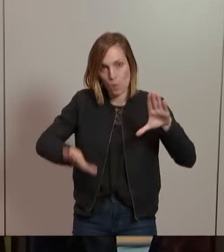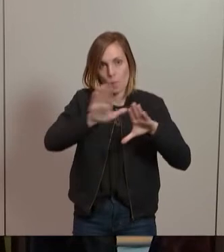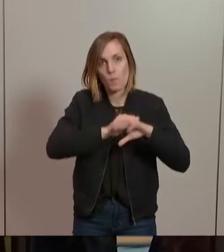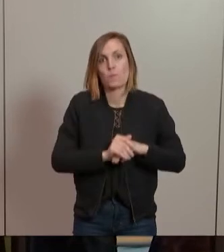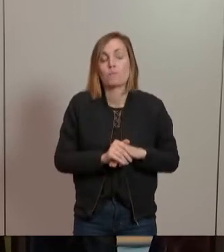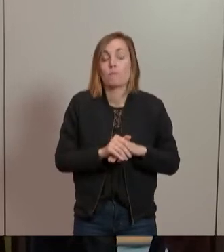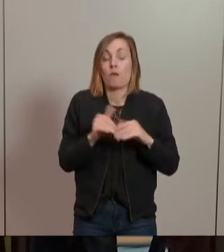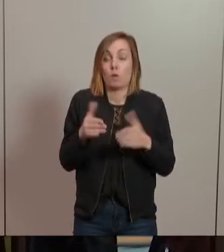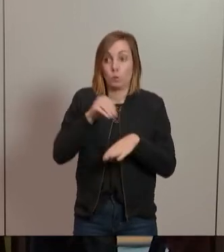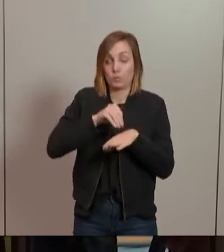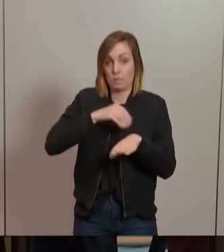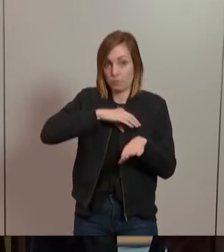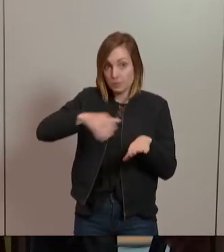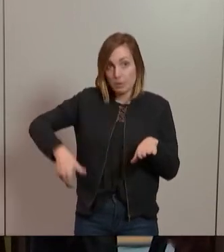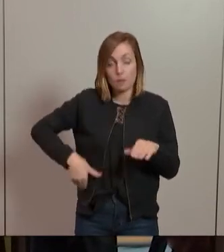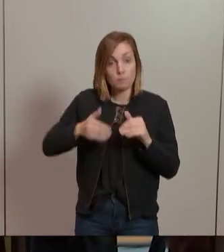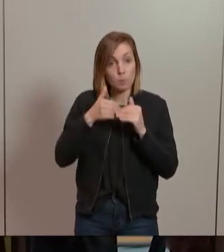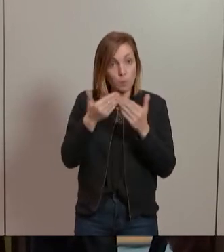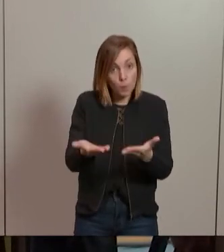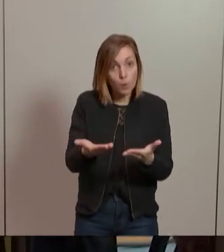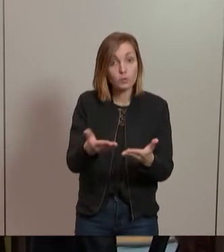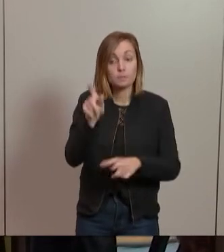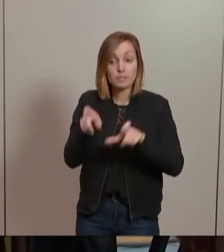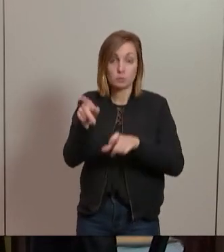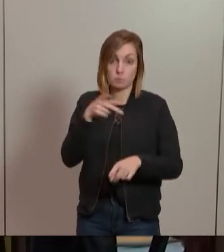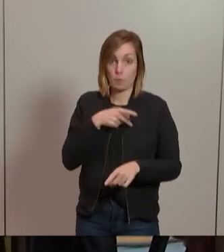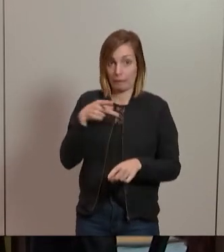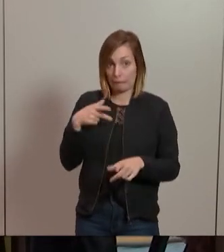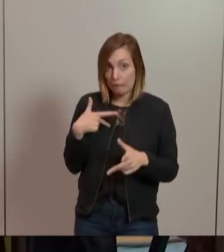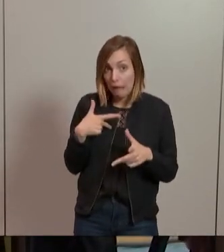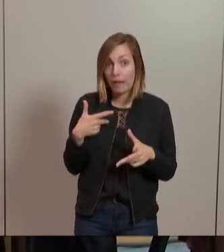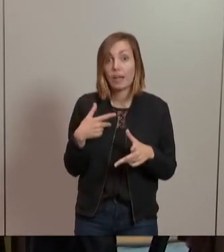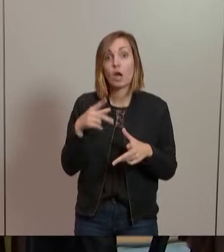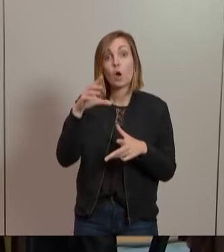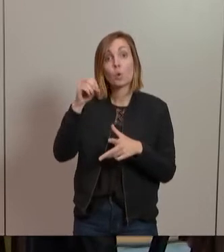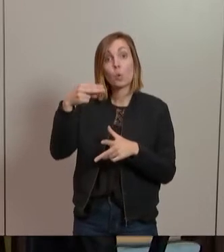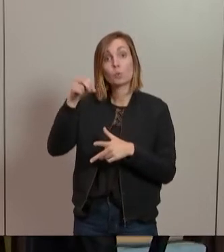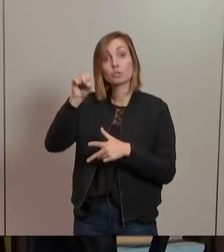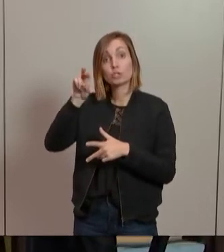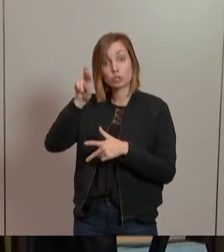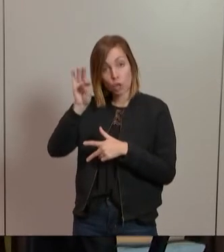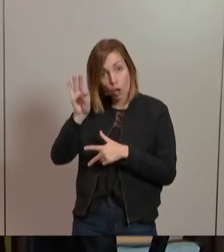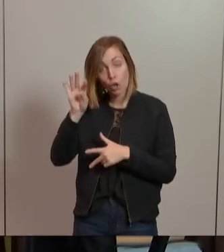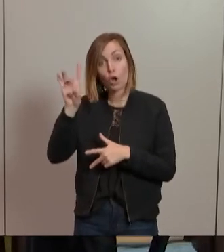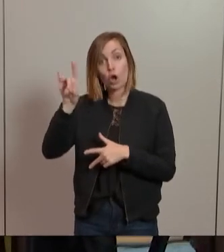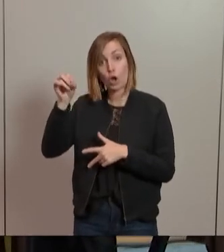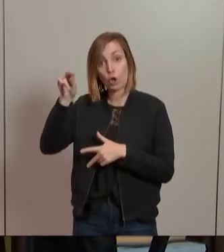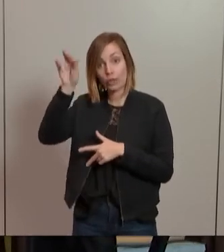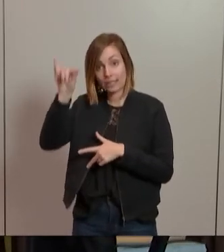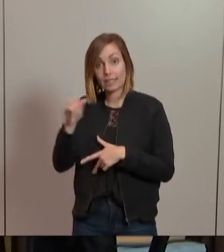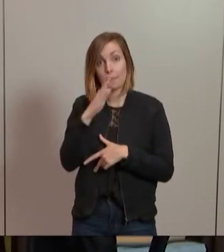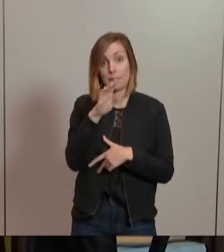est donc proposé au conseil municipal d'acquérir auprès des propriétaires, les consorts Henri, la parcelle cadastrée